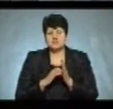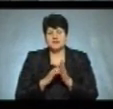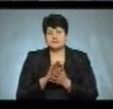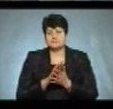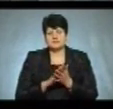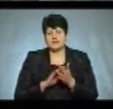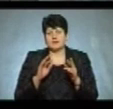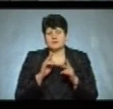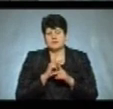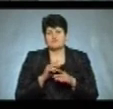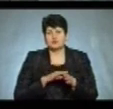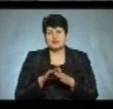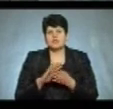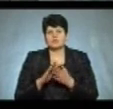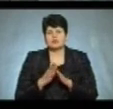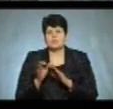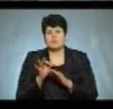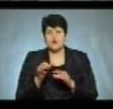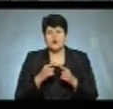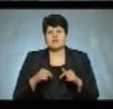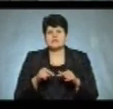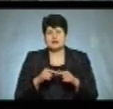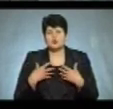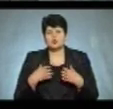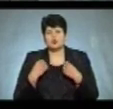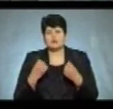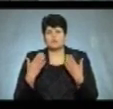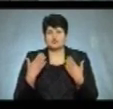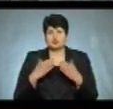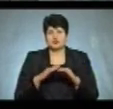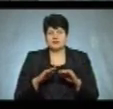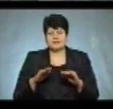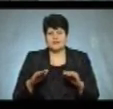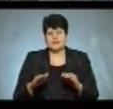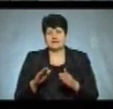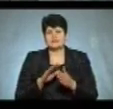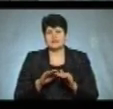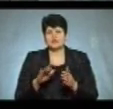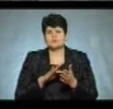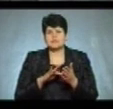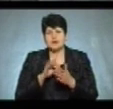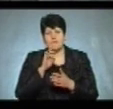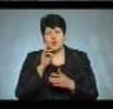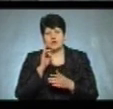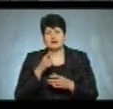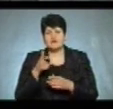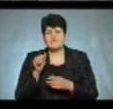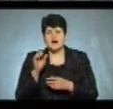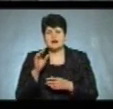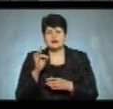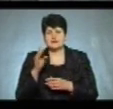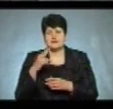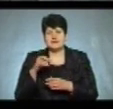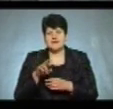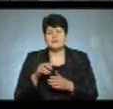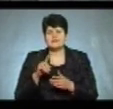– неналежне виконання договорів про організацію оздоровлення та відпочинку дітей у дитячому центрі «Молода гвардія» за бюджетні